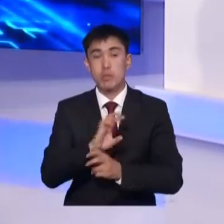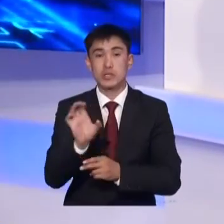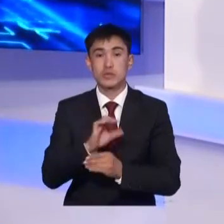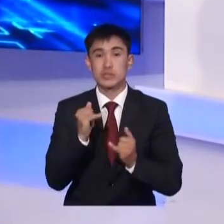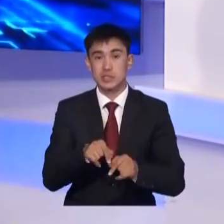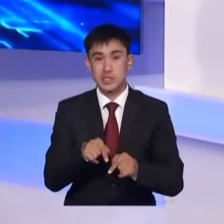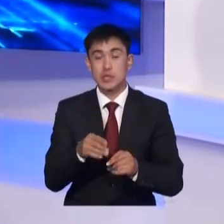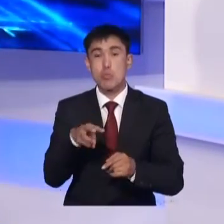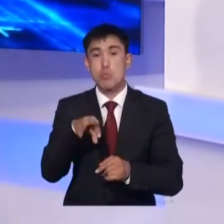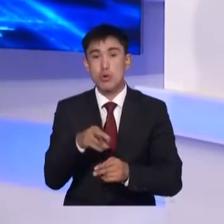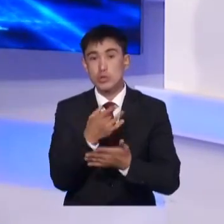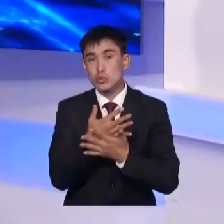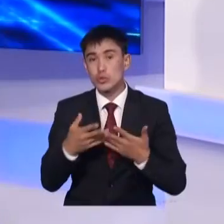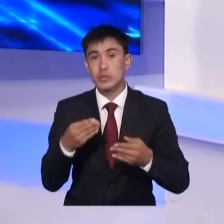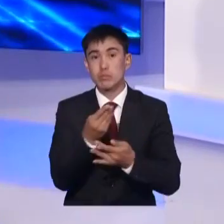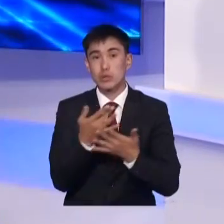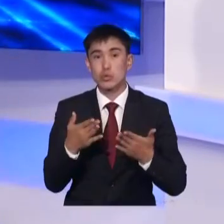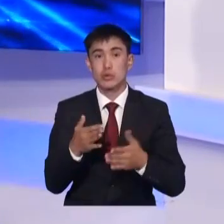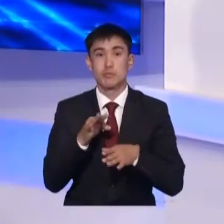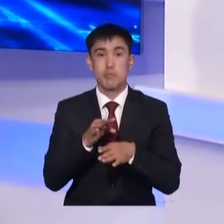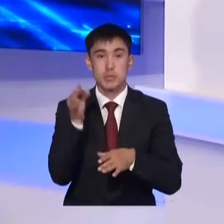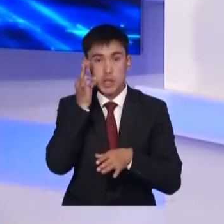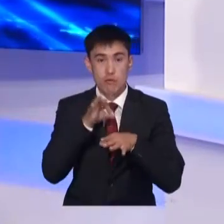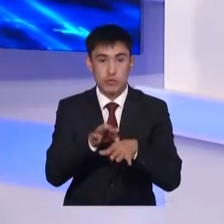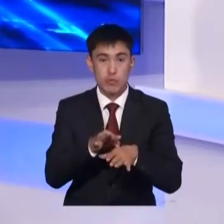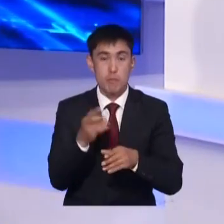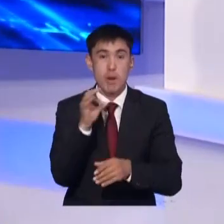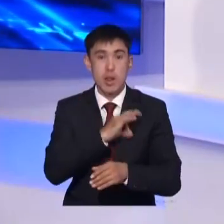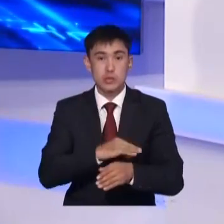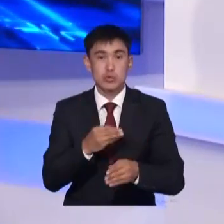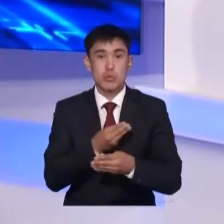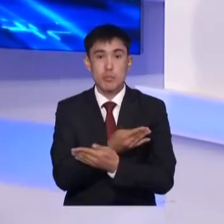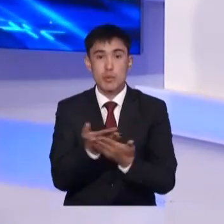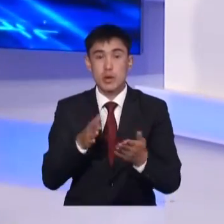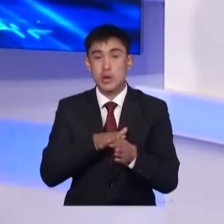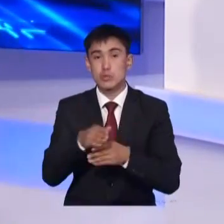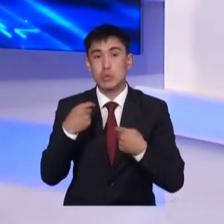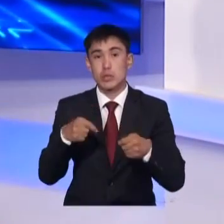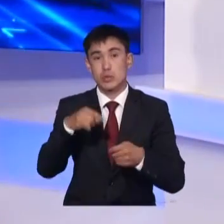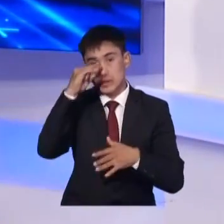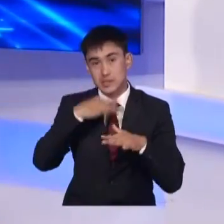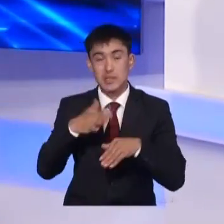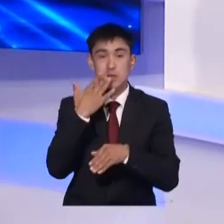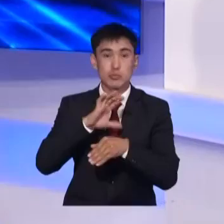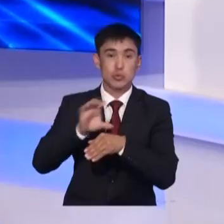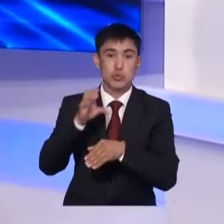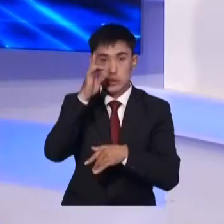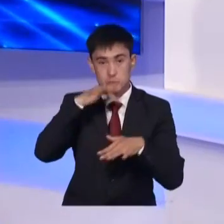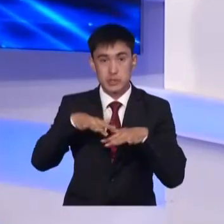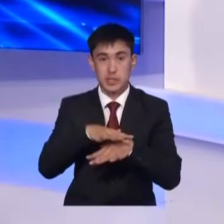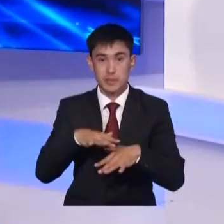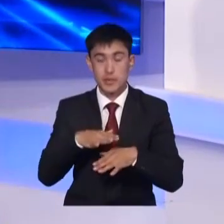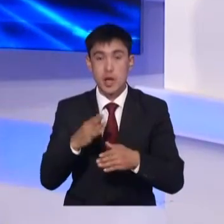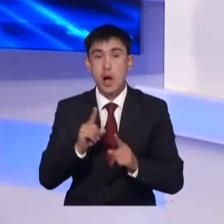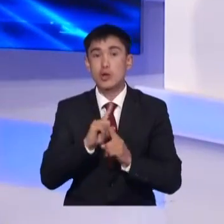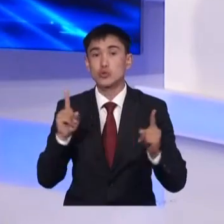здесь не только мёд но и другие продукты пчеловодства полезную продукцию реализуют в Казахстане и экспортируют в зарубежные страны в